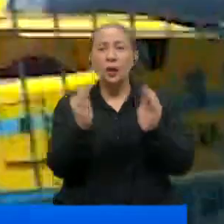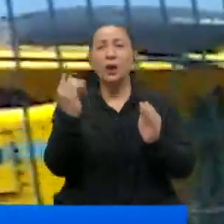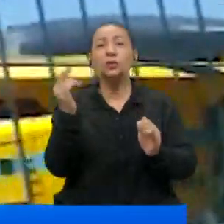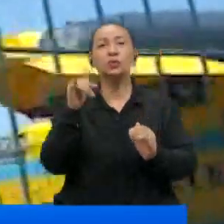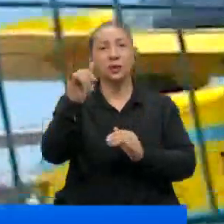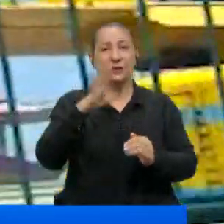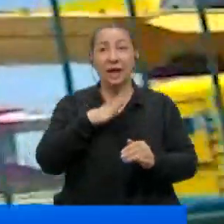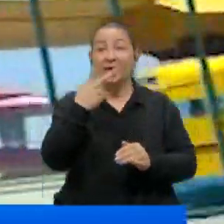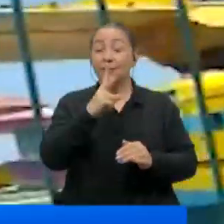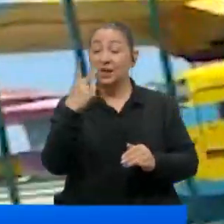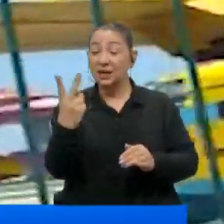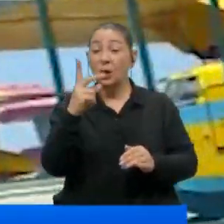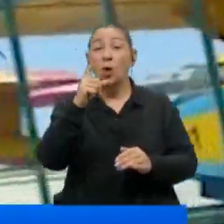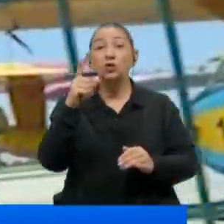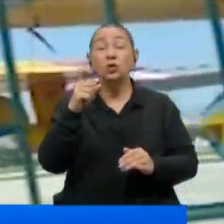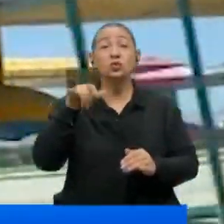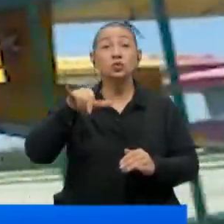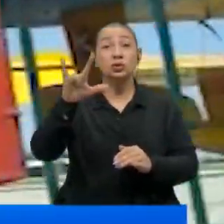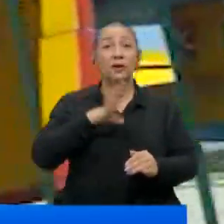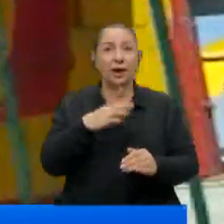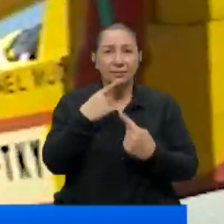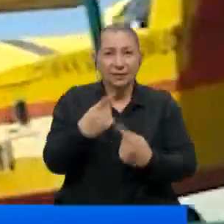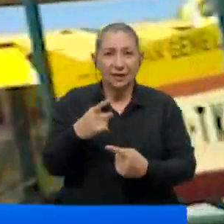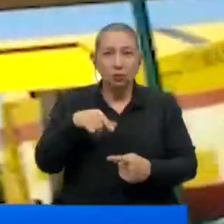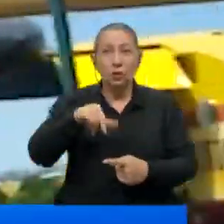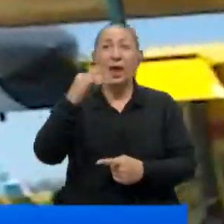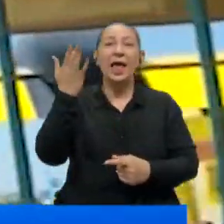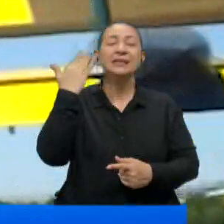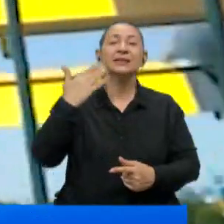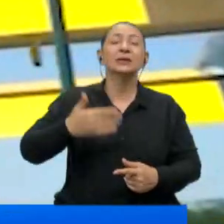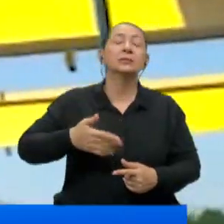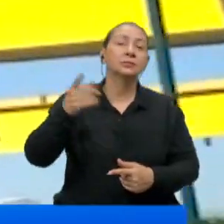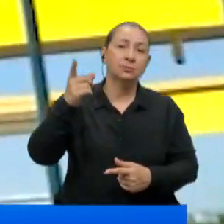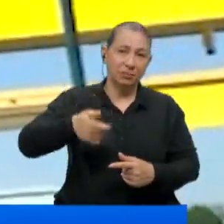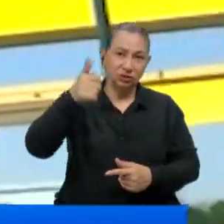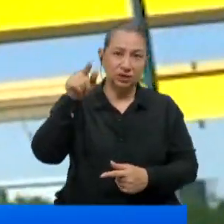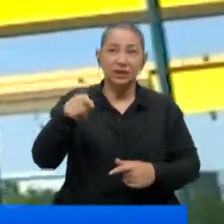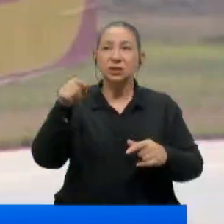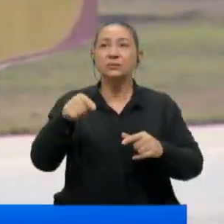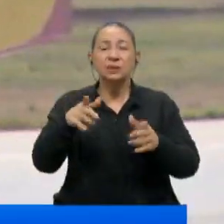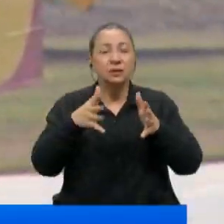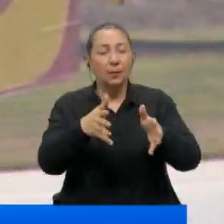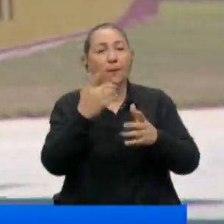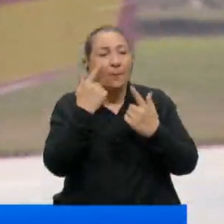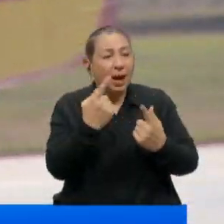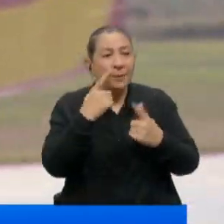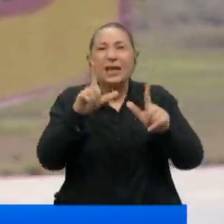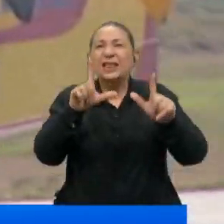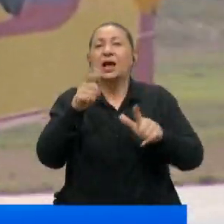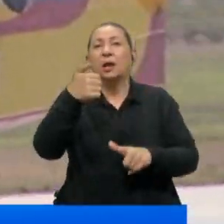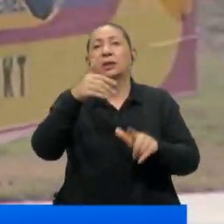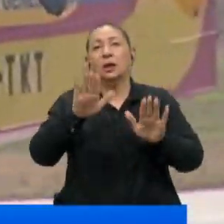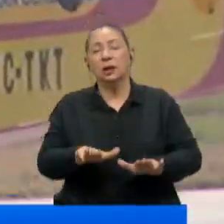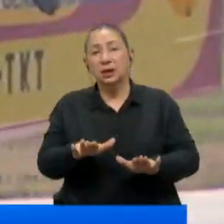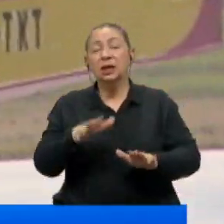vardı. 2002 yılında 19 uçak vardı dedi Türk Hava Kurumu'nun eski başkanı Erdoğan Karakuş. Şimdi hangarlarda bakıma muhtaç 6 uçak